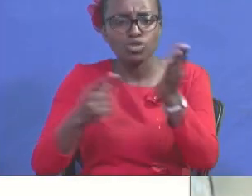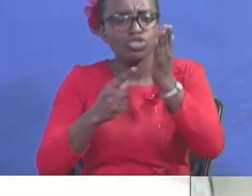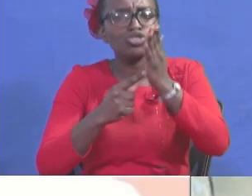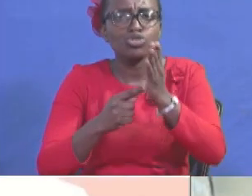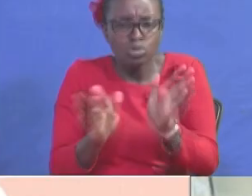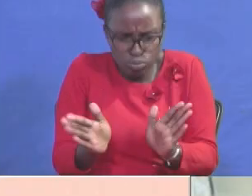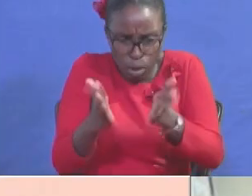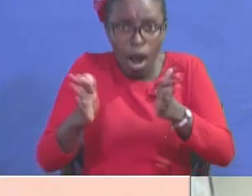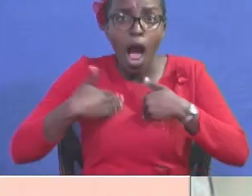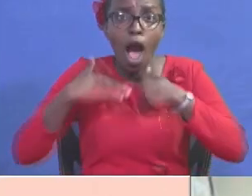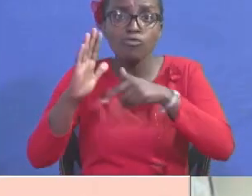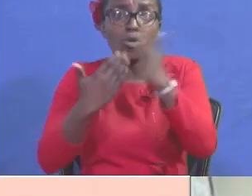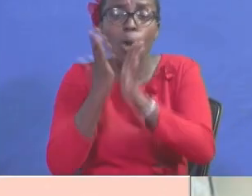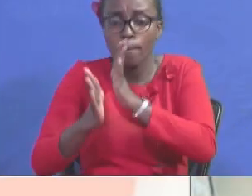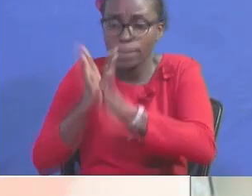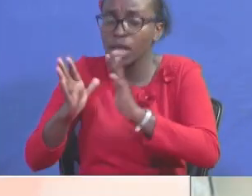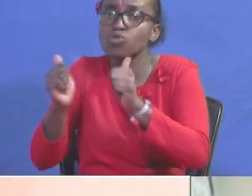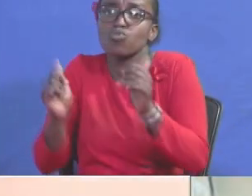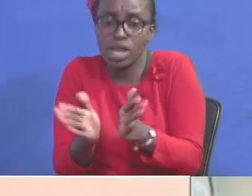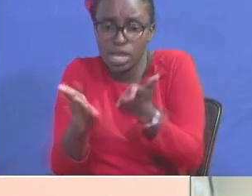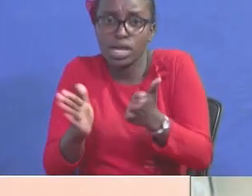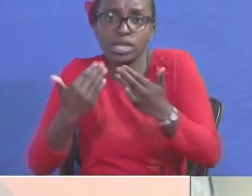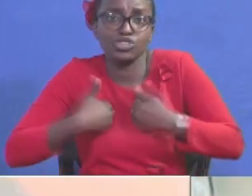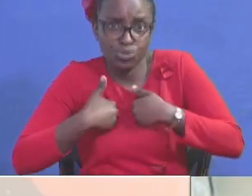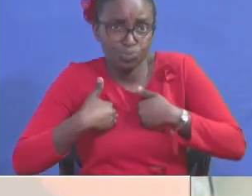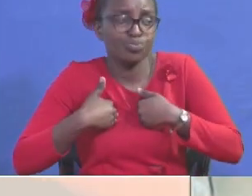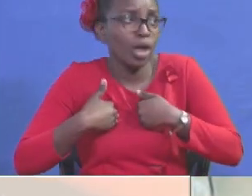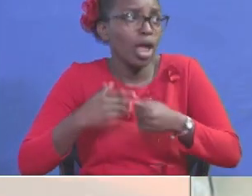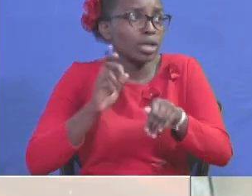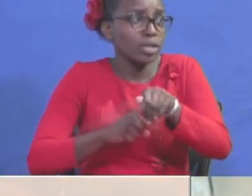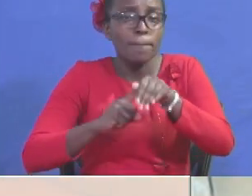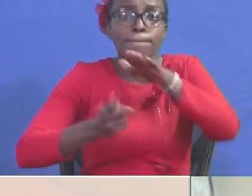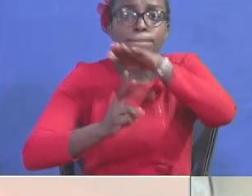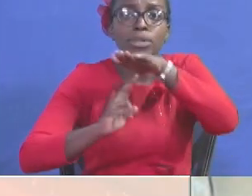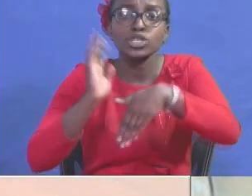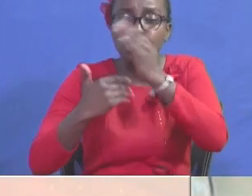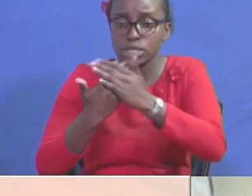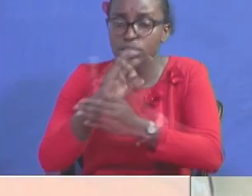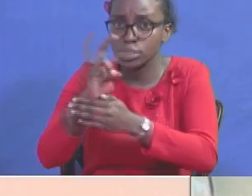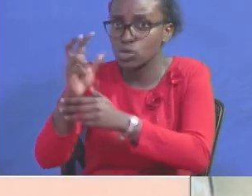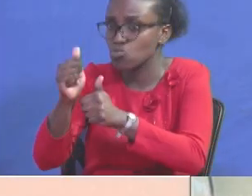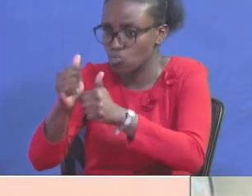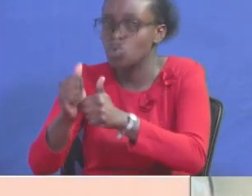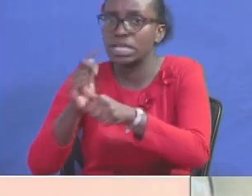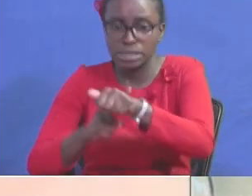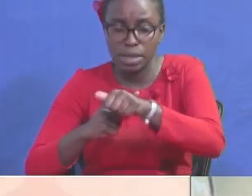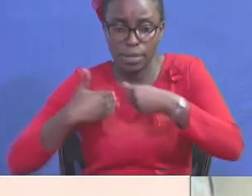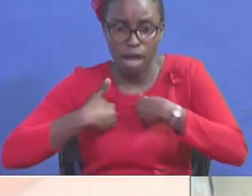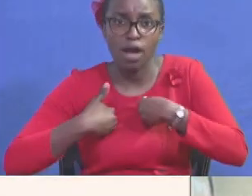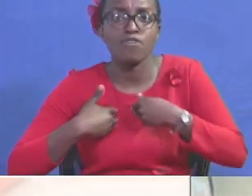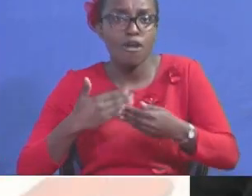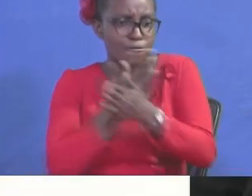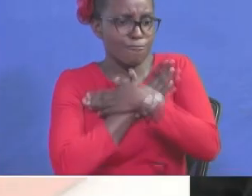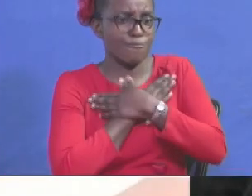those advisories, and we deliver them to our good friends who are here in the ministry and see whether we can have some friendly policies related